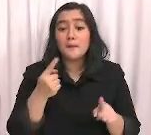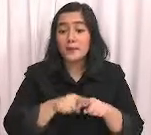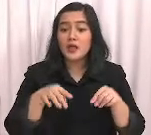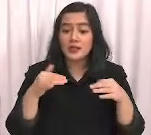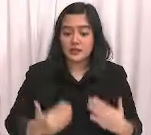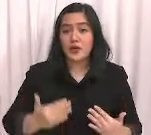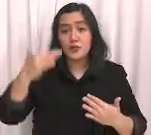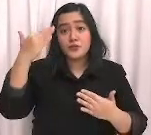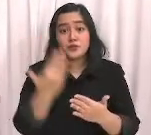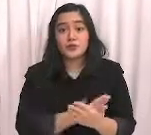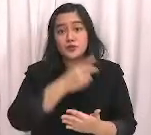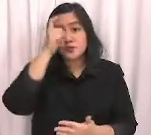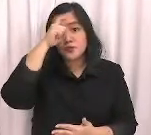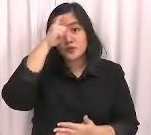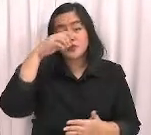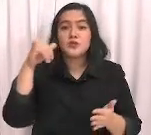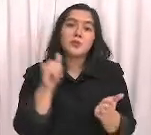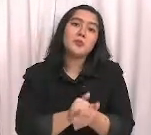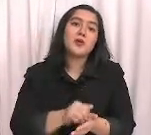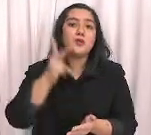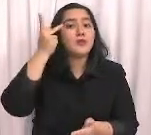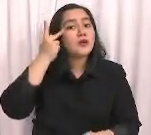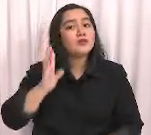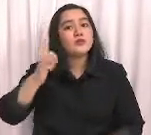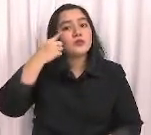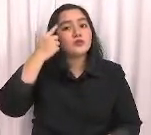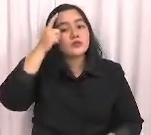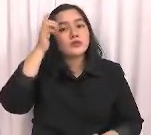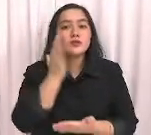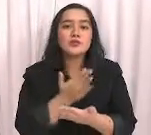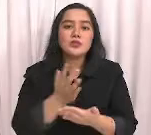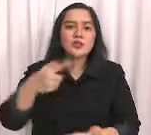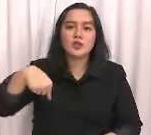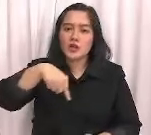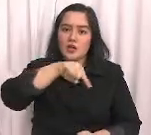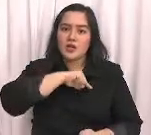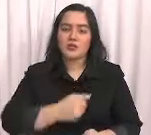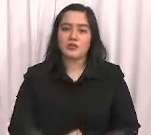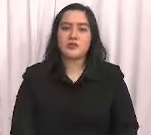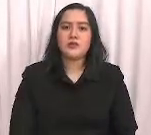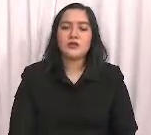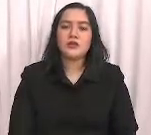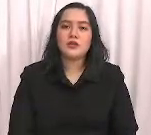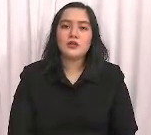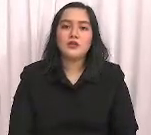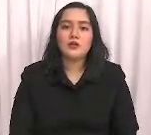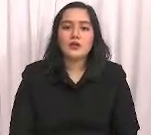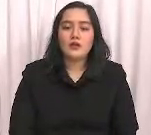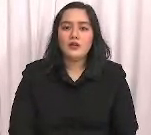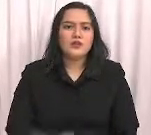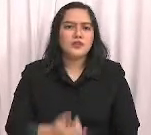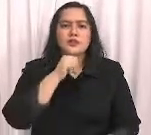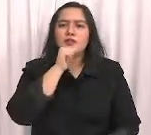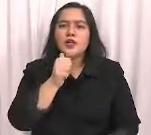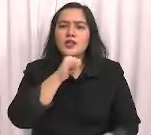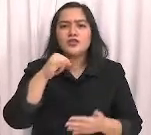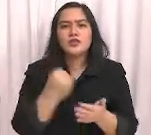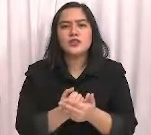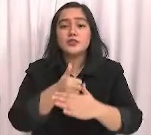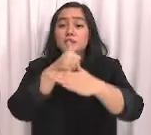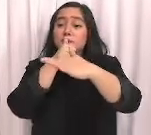parang hindi pala ito basta-basta yung verse na ito. Yeah, tama yun. Hindi siya basta-basta. Hindi. Pero alam